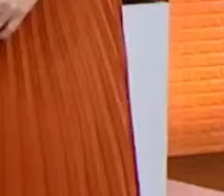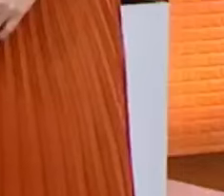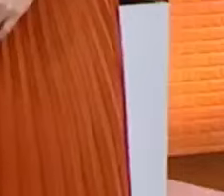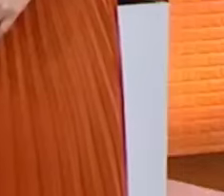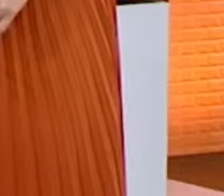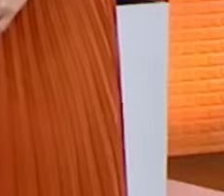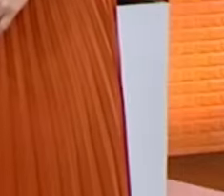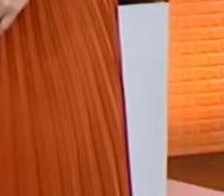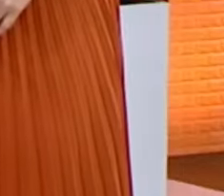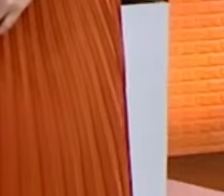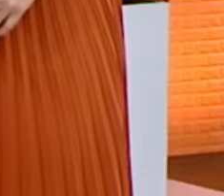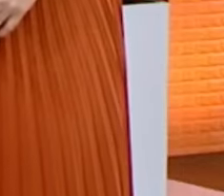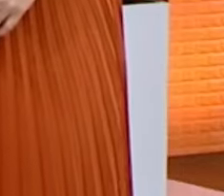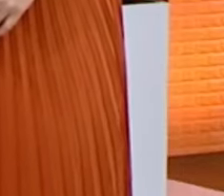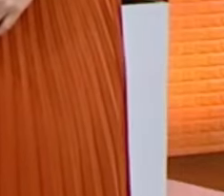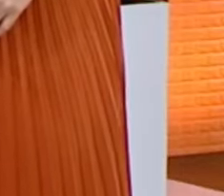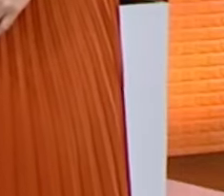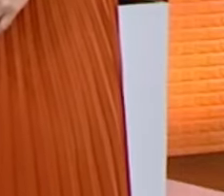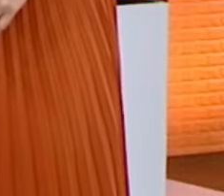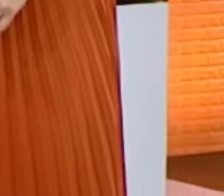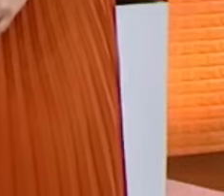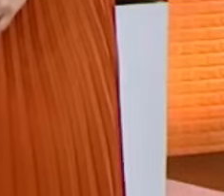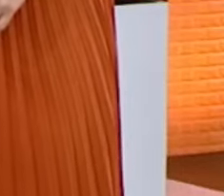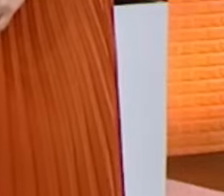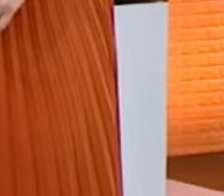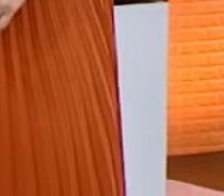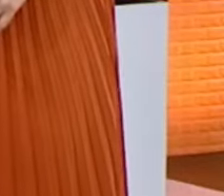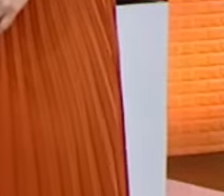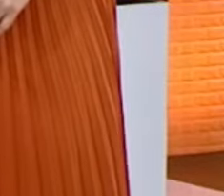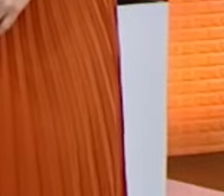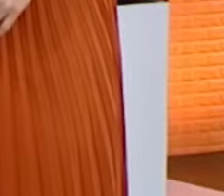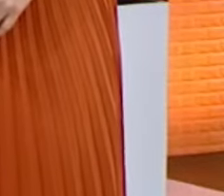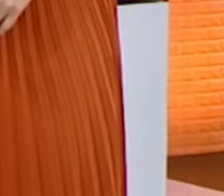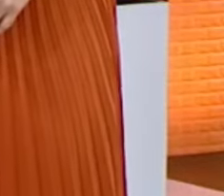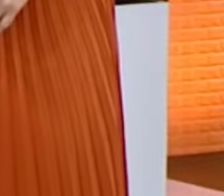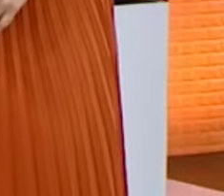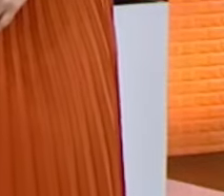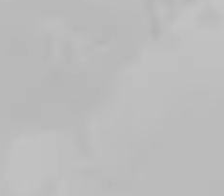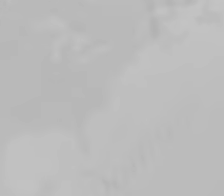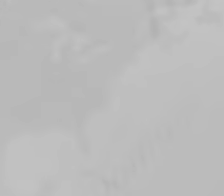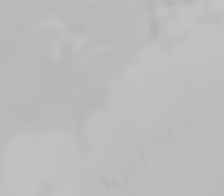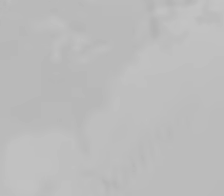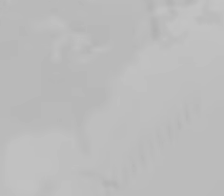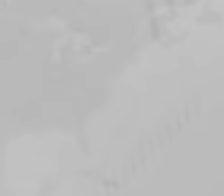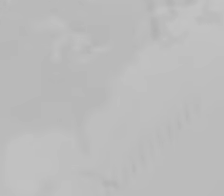niyo po kami sa GMA Pinoy TV at sa www.gmanews.tv.